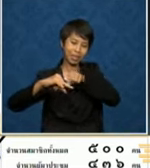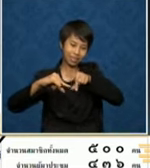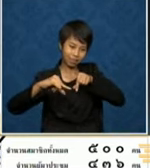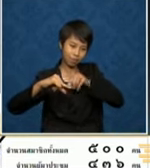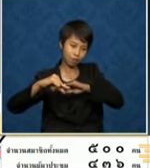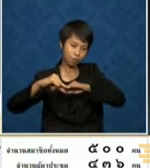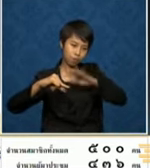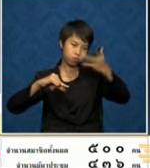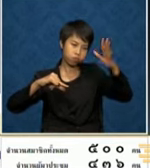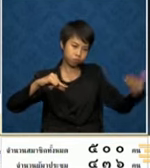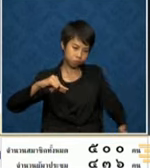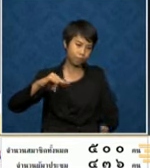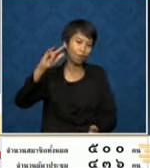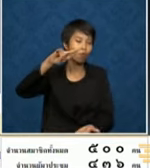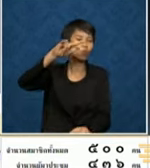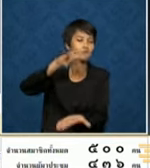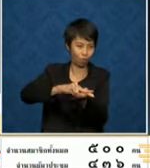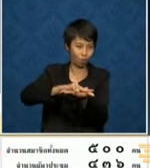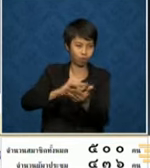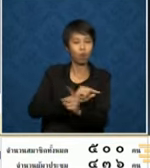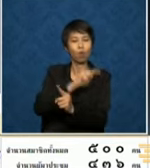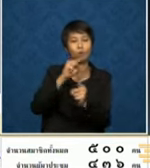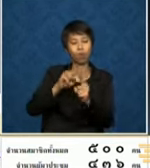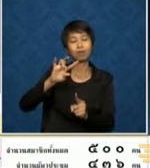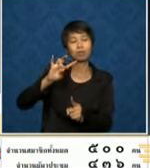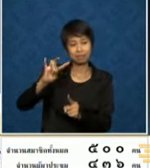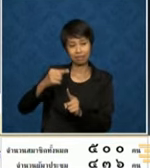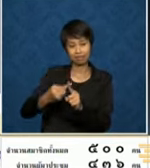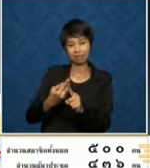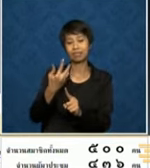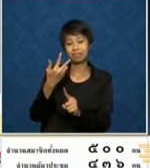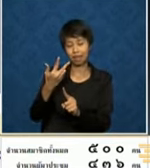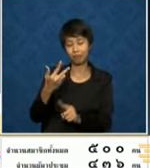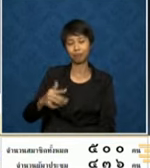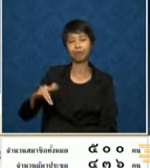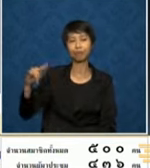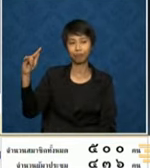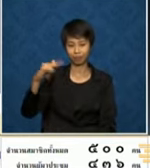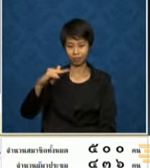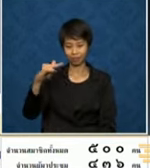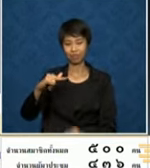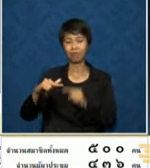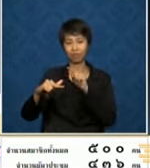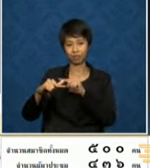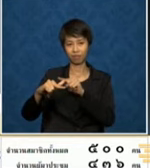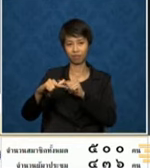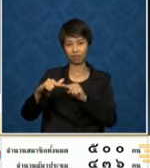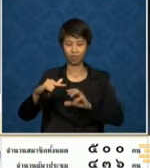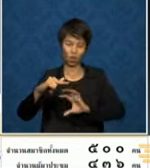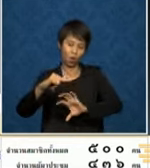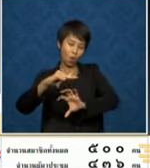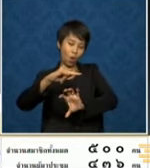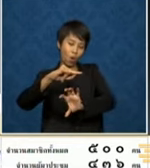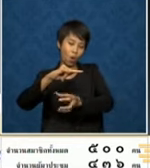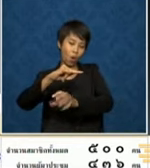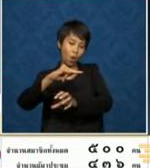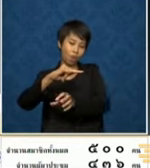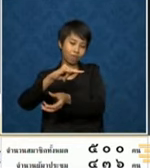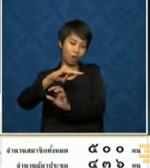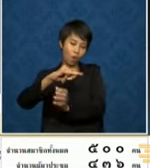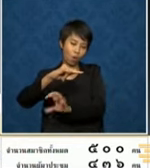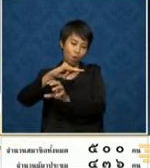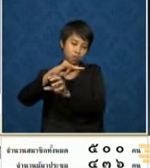จอดฉุกเฉินครับ7มีนาคมครับเครื่องบินโบอิ้ง777-200ยางล้อหลังด้านซ้าย